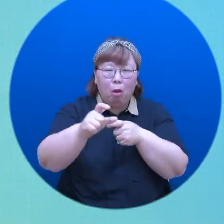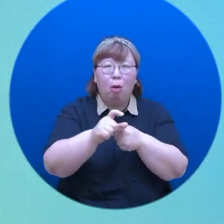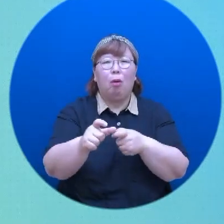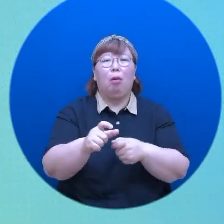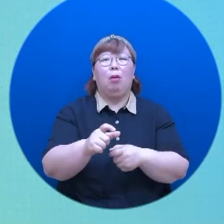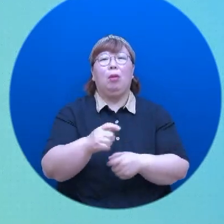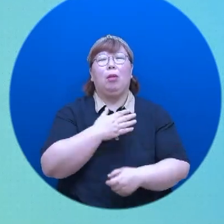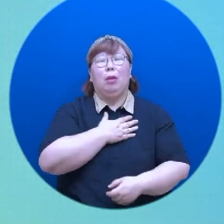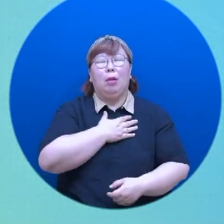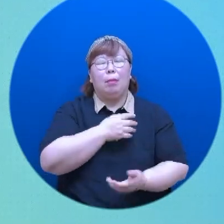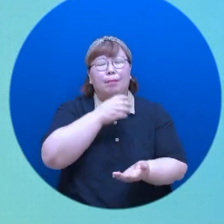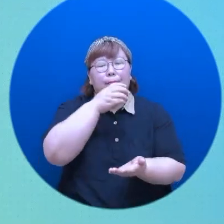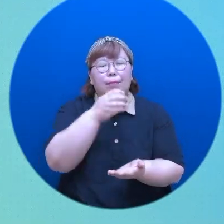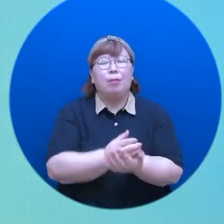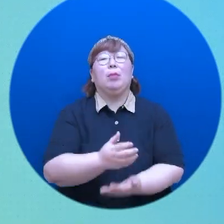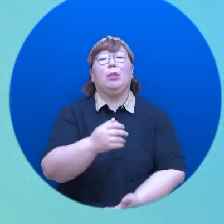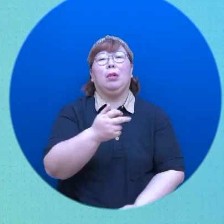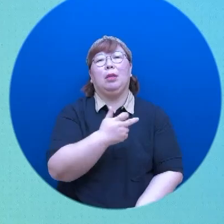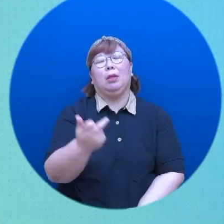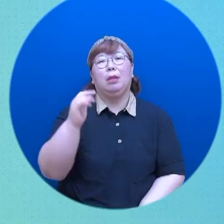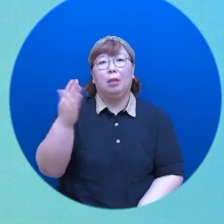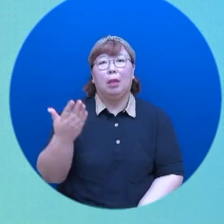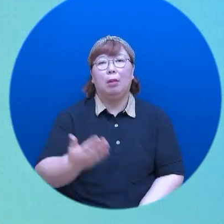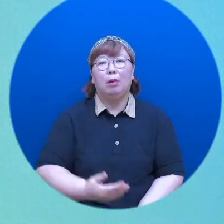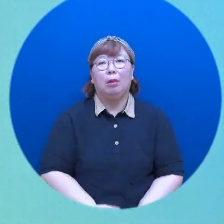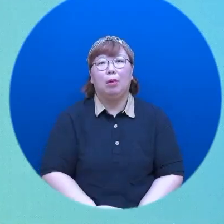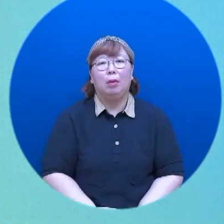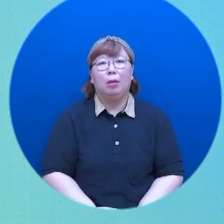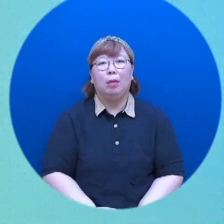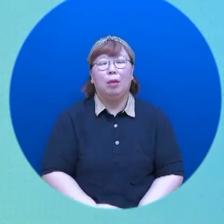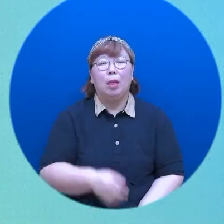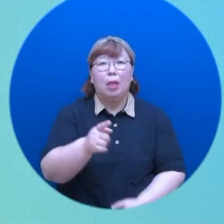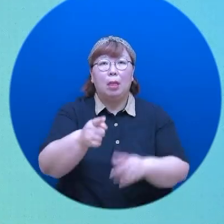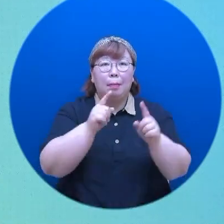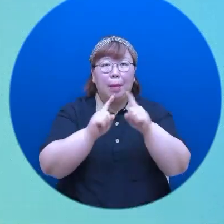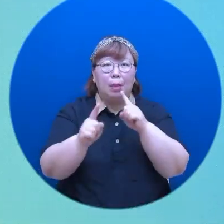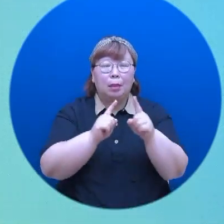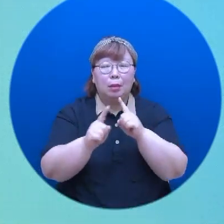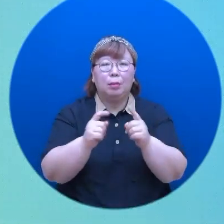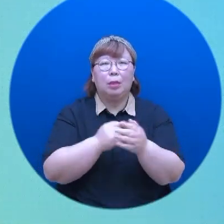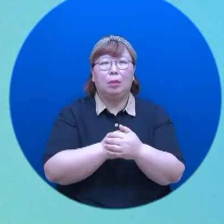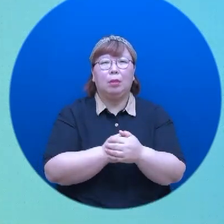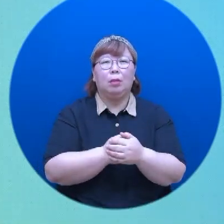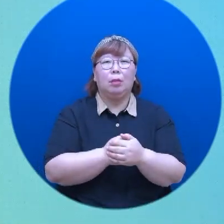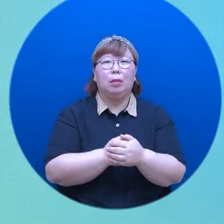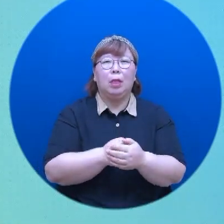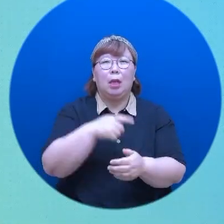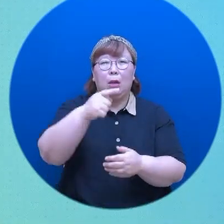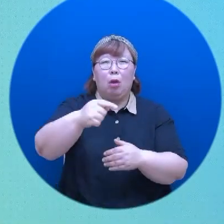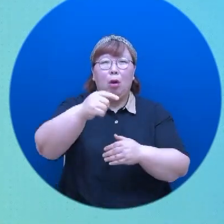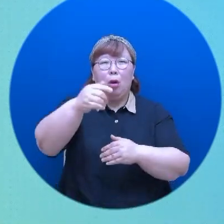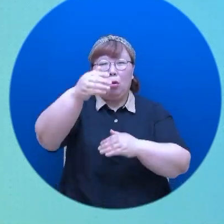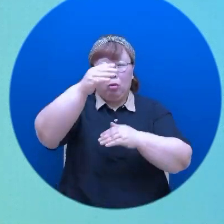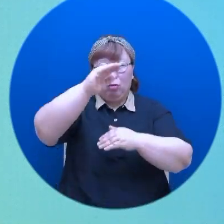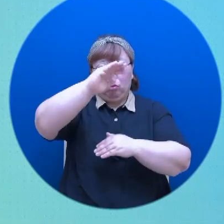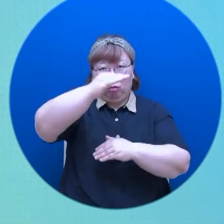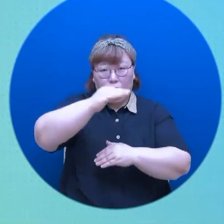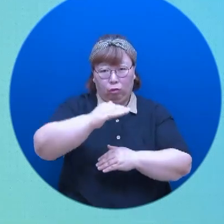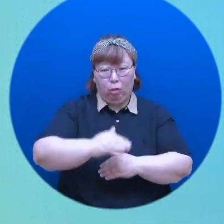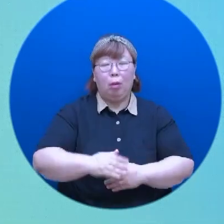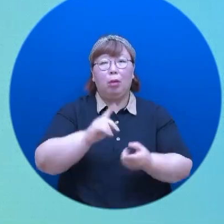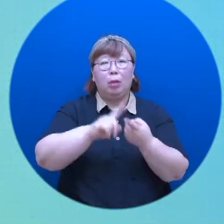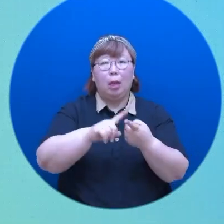구조로 나아가는 거예요. 따라서 이 시편은 각 절을 순차적으로 진행하면서